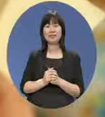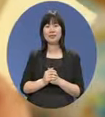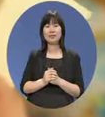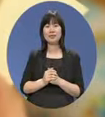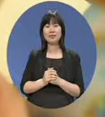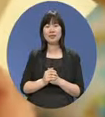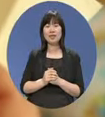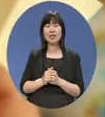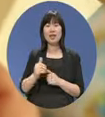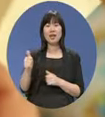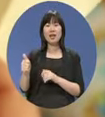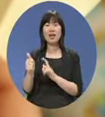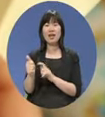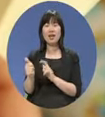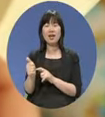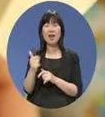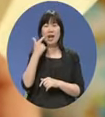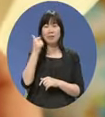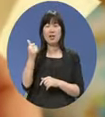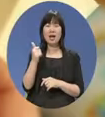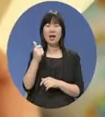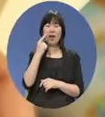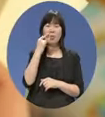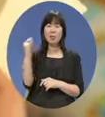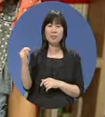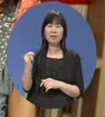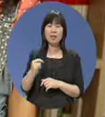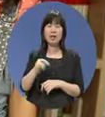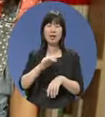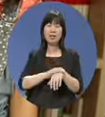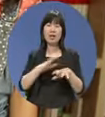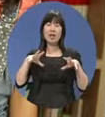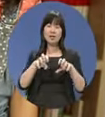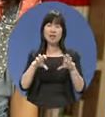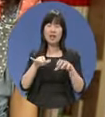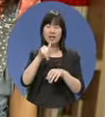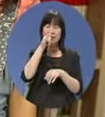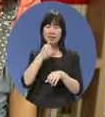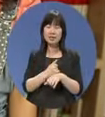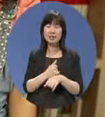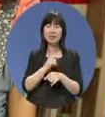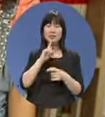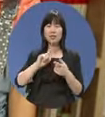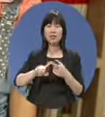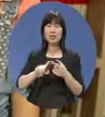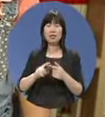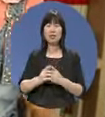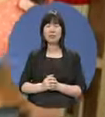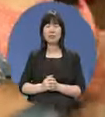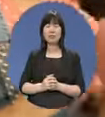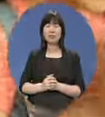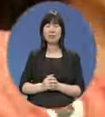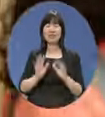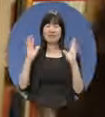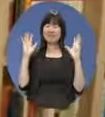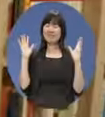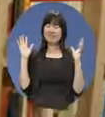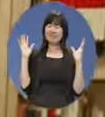네. 우리 준혁이는 아빠 엄마 어깨 주물러 주기를 참 잘했어요. 네. 들어오세요.